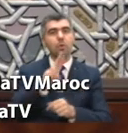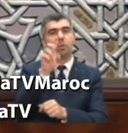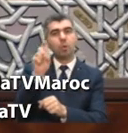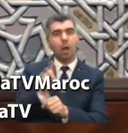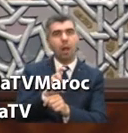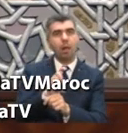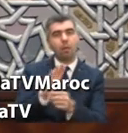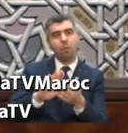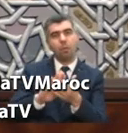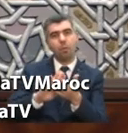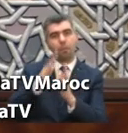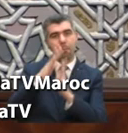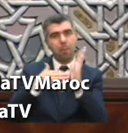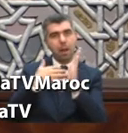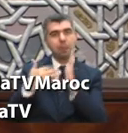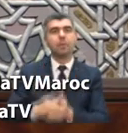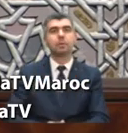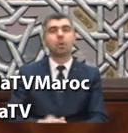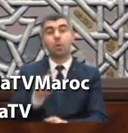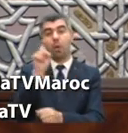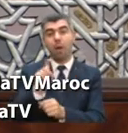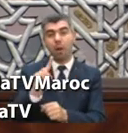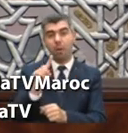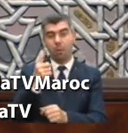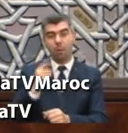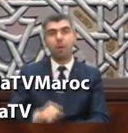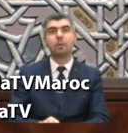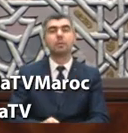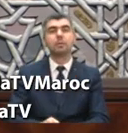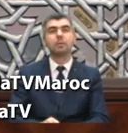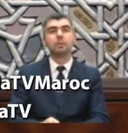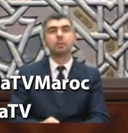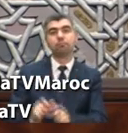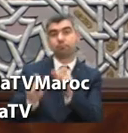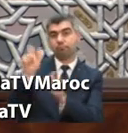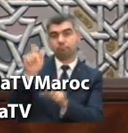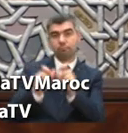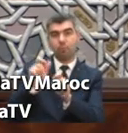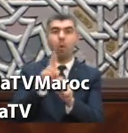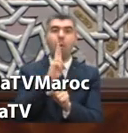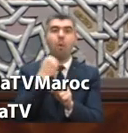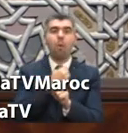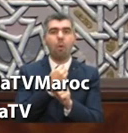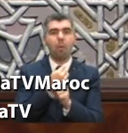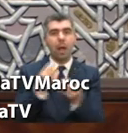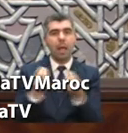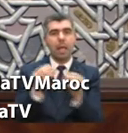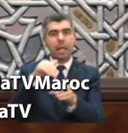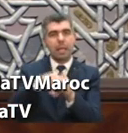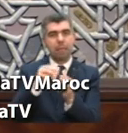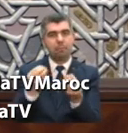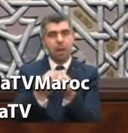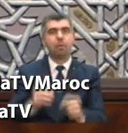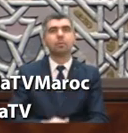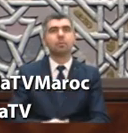سؤالين المدرجين بجدول الأعمال. السؤال الأول وهو سؤال لفرق الأغلبية، فليتفضل أحد النواب مشكورا